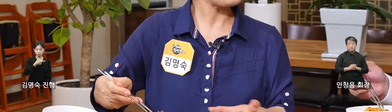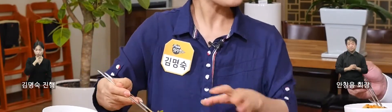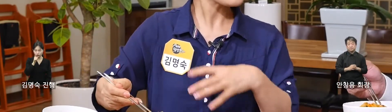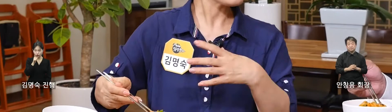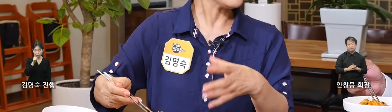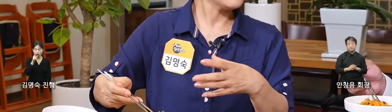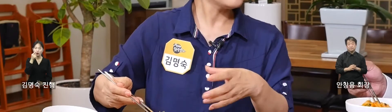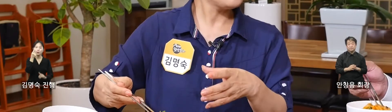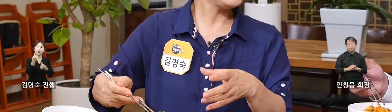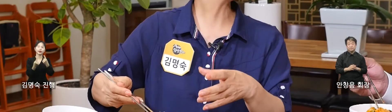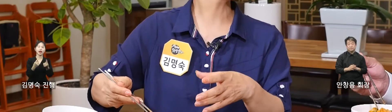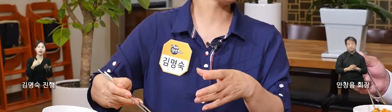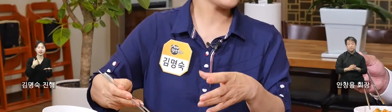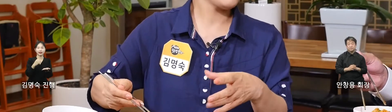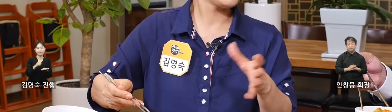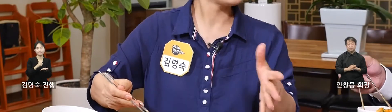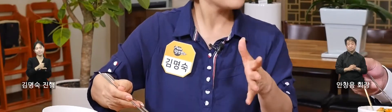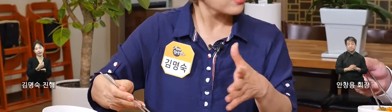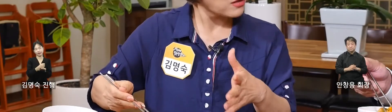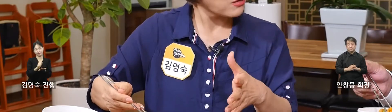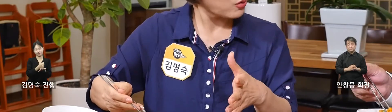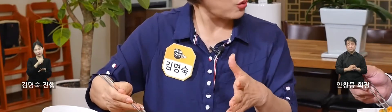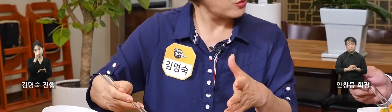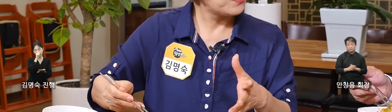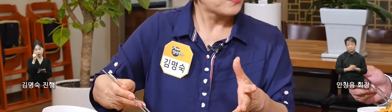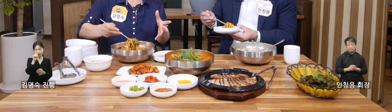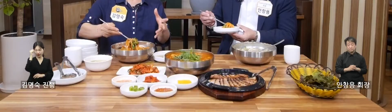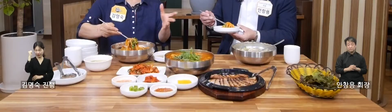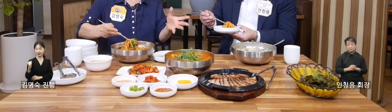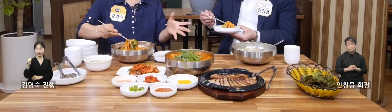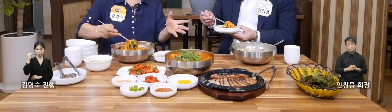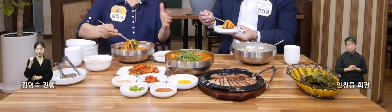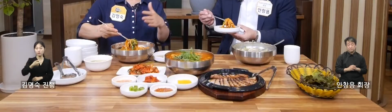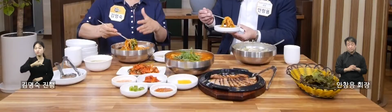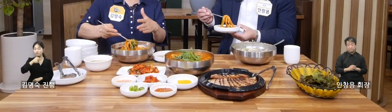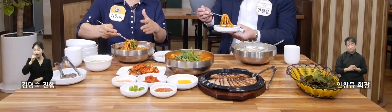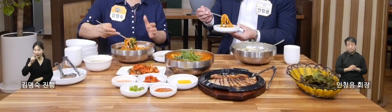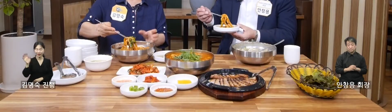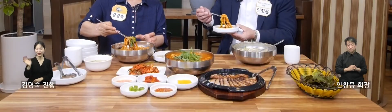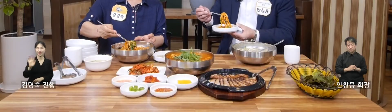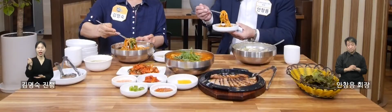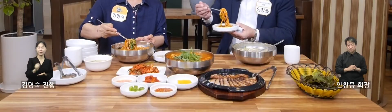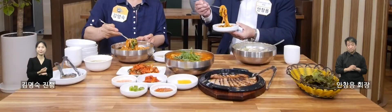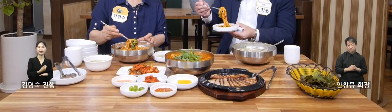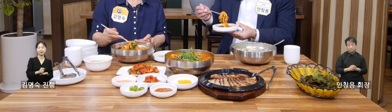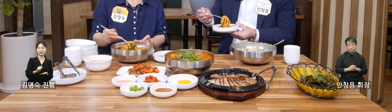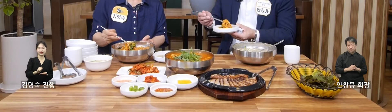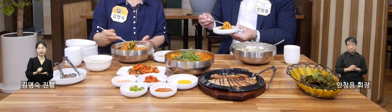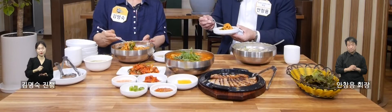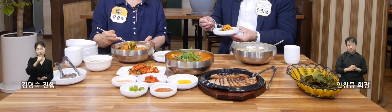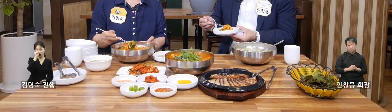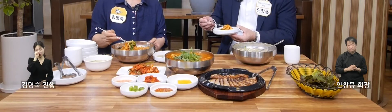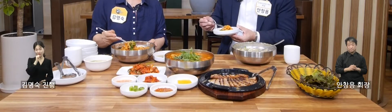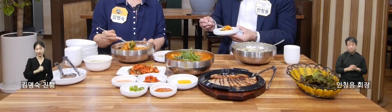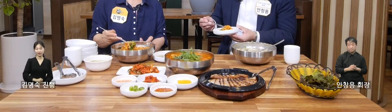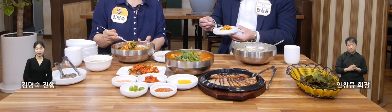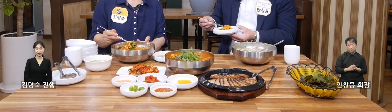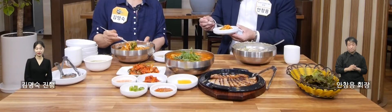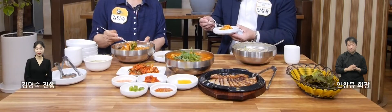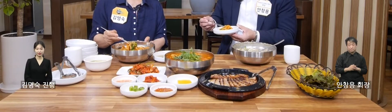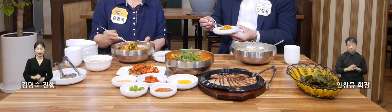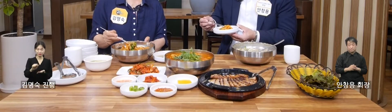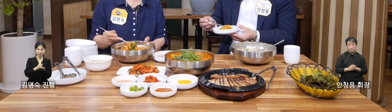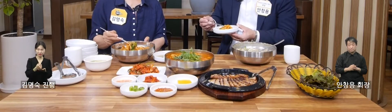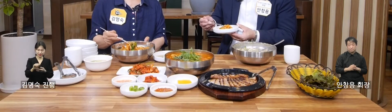종류보다 좀 비빔을 좋아해요. 냉면 같은 것도 물보단 비빔 냉면 이런 걸 좋아하는데 이 비빔을